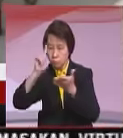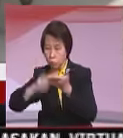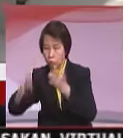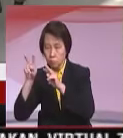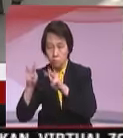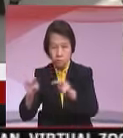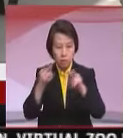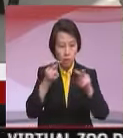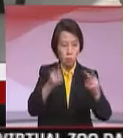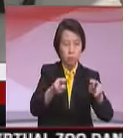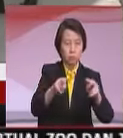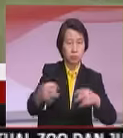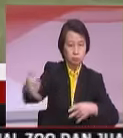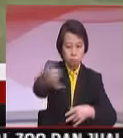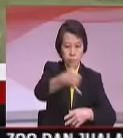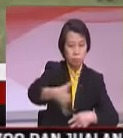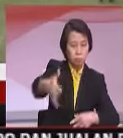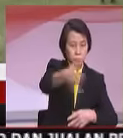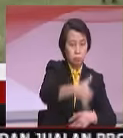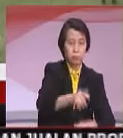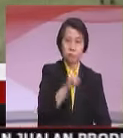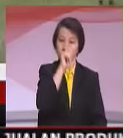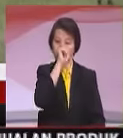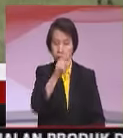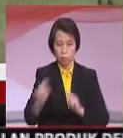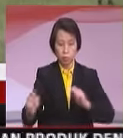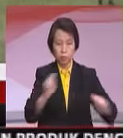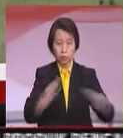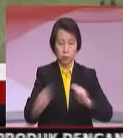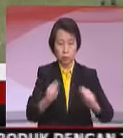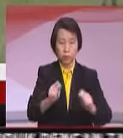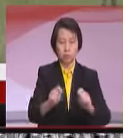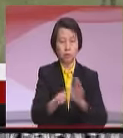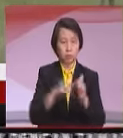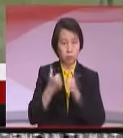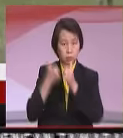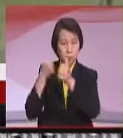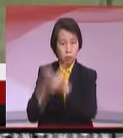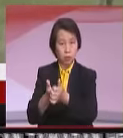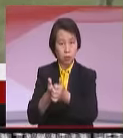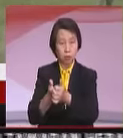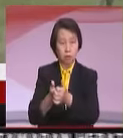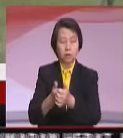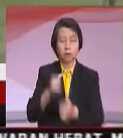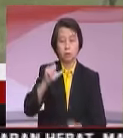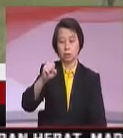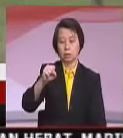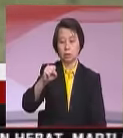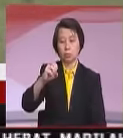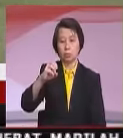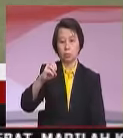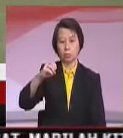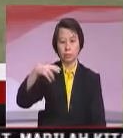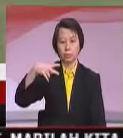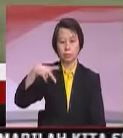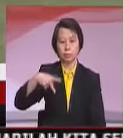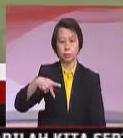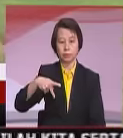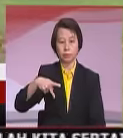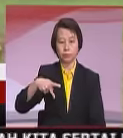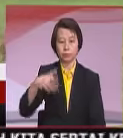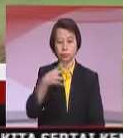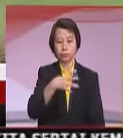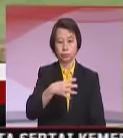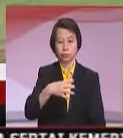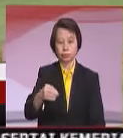meninjau pelaksanaan rondaan, memastikan tindakan berlandaskan prosedur operasi standard SOP.